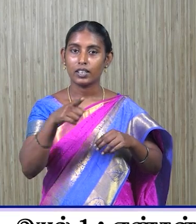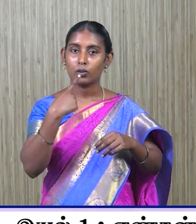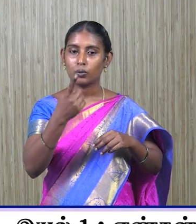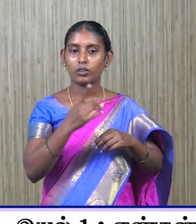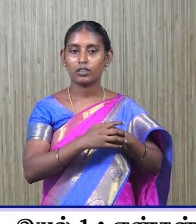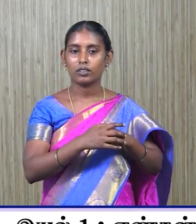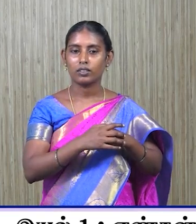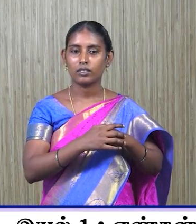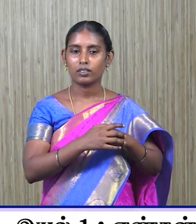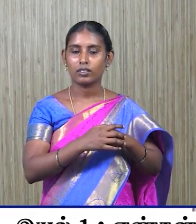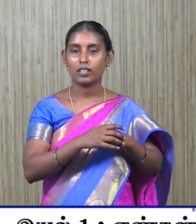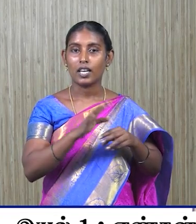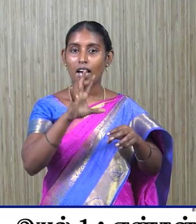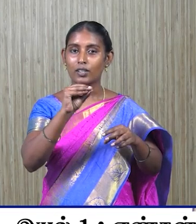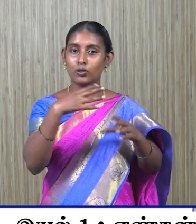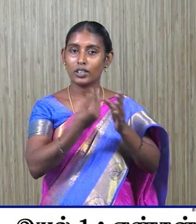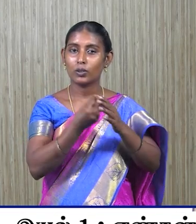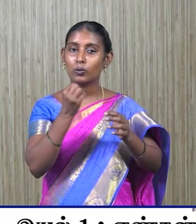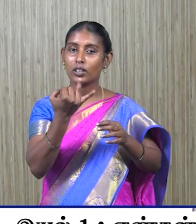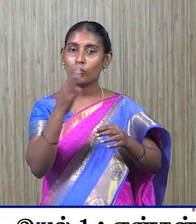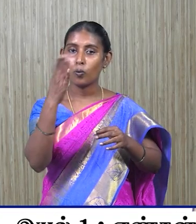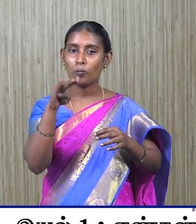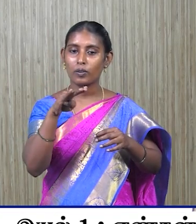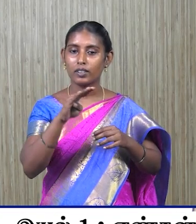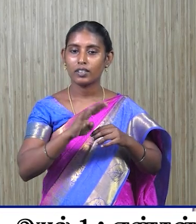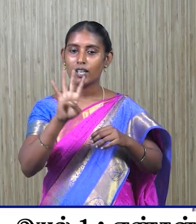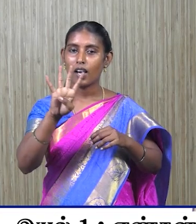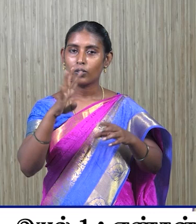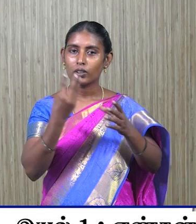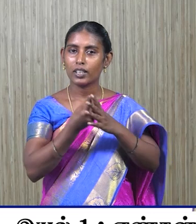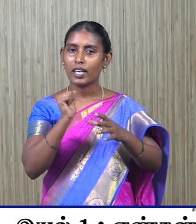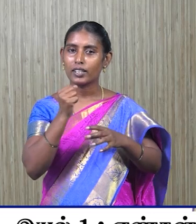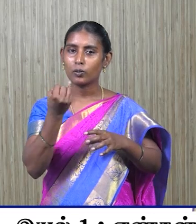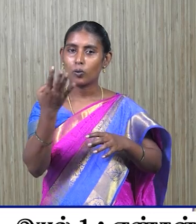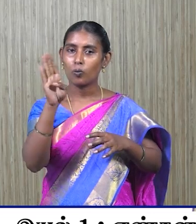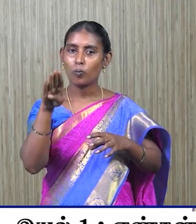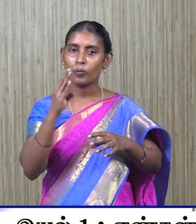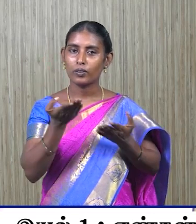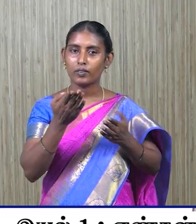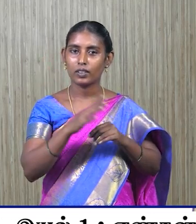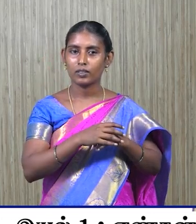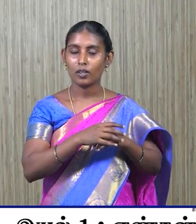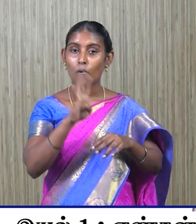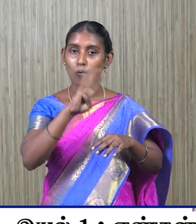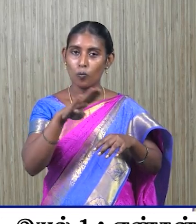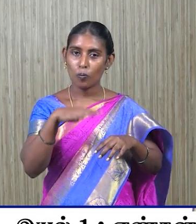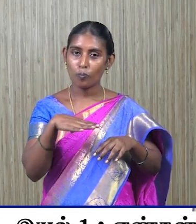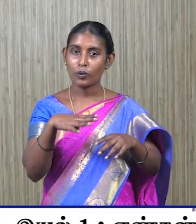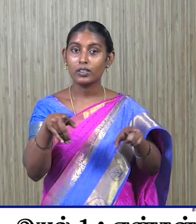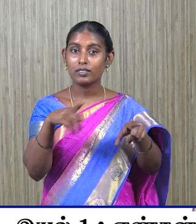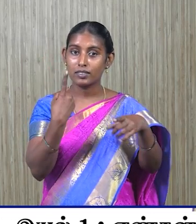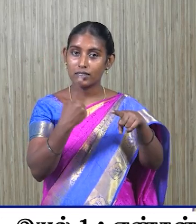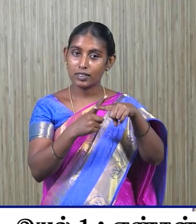இப்போ 5 உடன் எதை கூட்டினால் 9 வரும்? 4 கூட்டினால் 9 வரும். 4 உடன் எதை கூட்டினால் 9 வரும்? 5 கூட்டினால் 9 வரும். இதுதான் இந்த விளையாட்டோட விதி. நீங்கள்